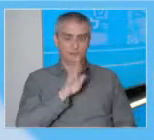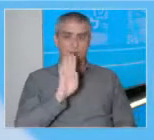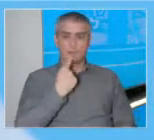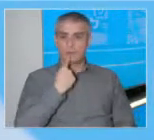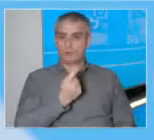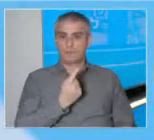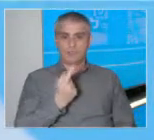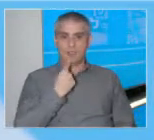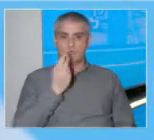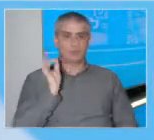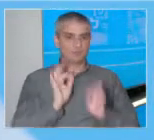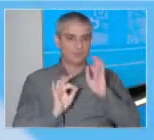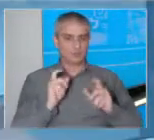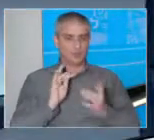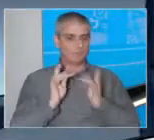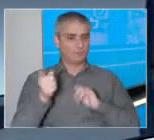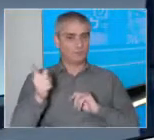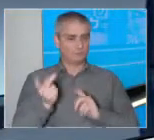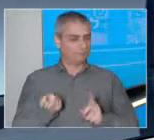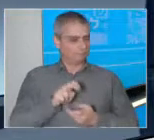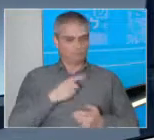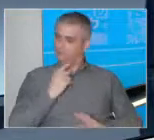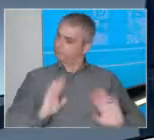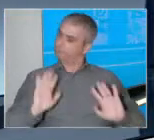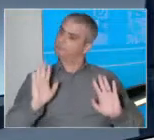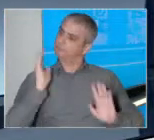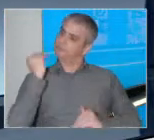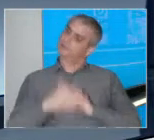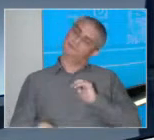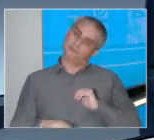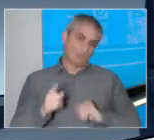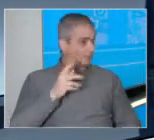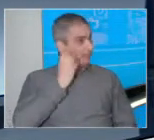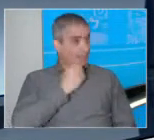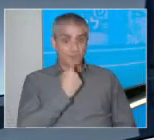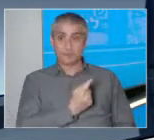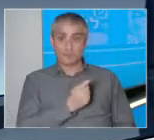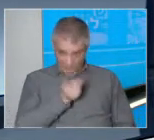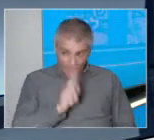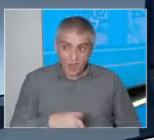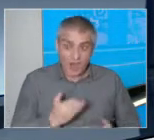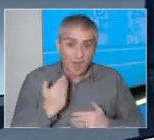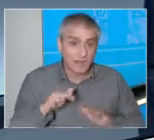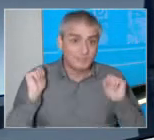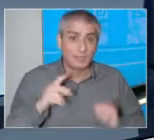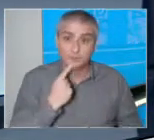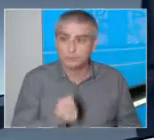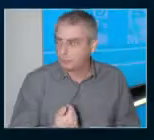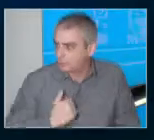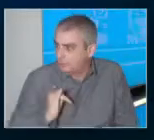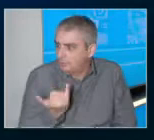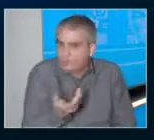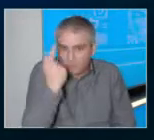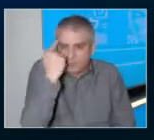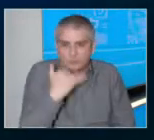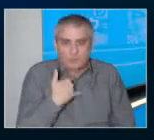אומר אמירות מסיתות, מפלגות, אתם קפצתם ואמרתם לו, תפסיק לשסות. כשליברמן אומר דבר כזה, אתה יכול להסתייג ממה שהוא אמר? אני מסתייג, אתה יודע